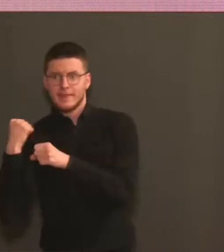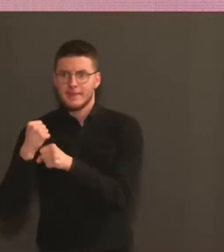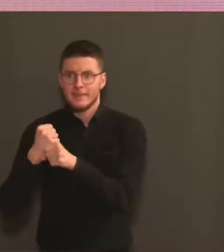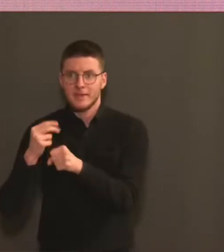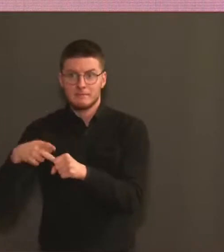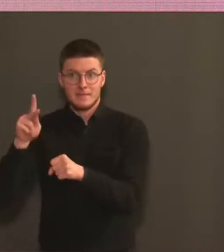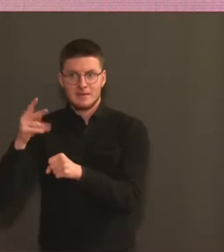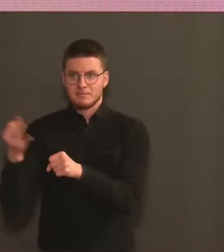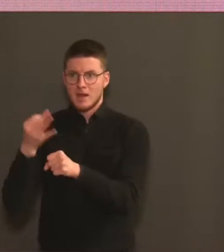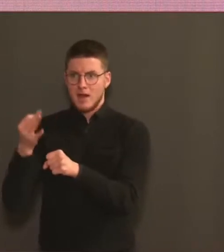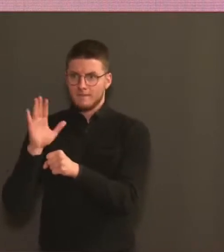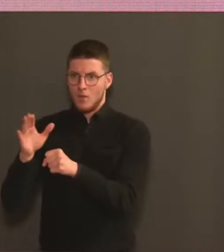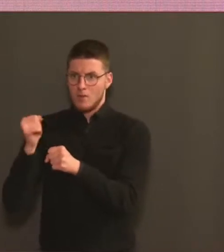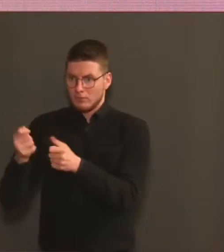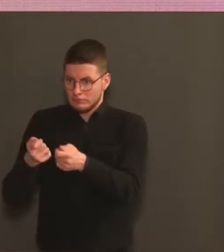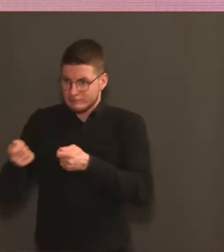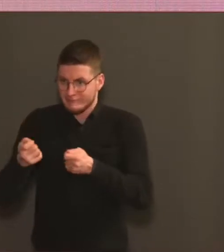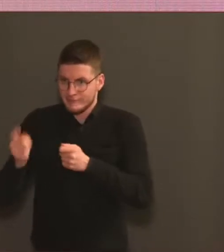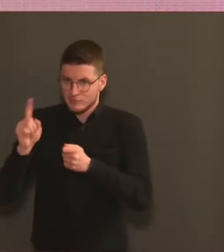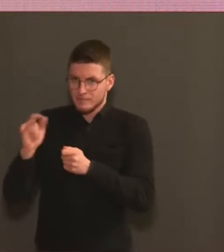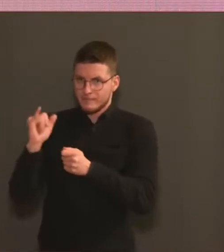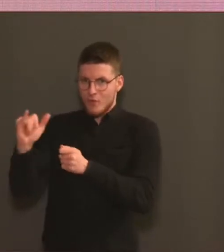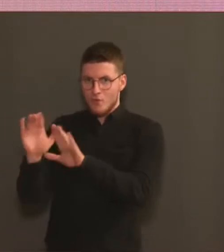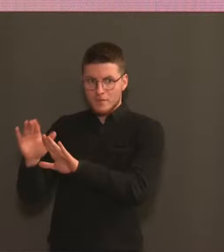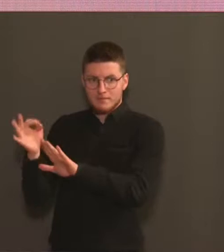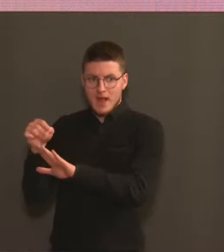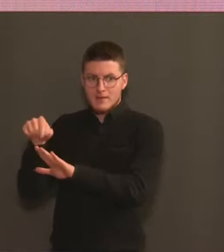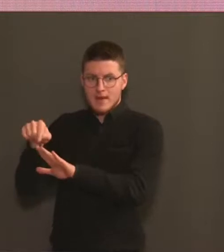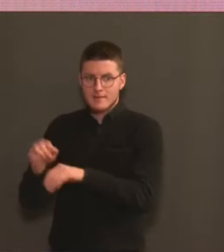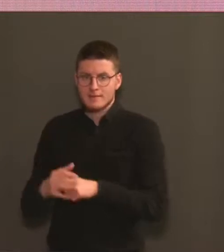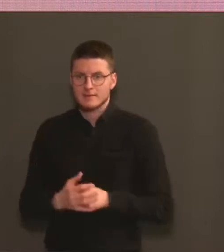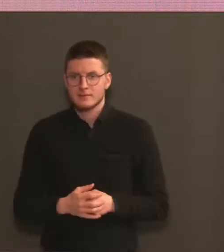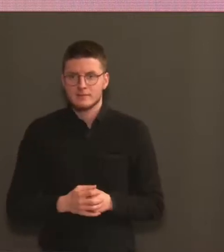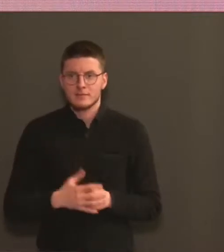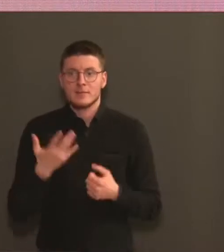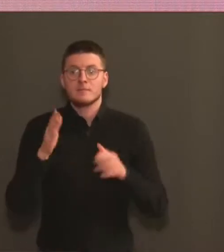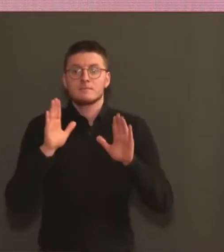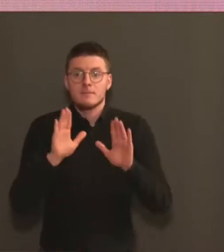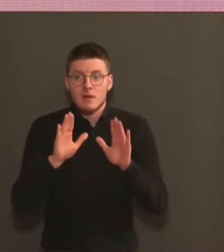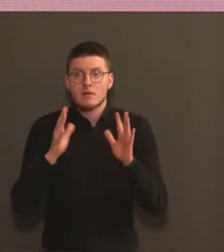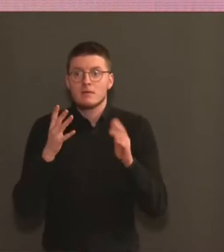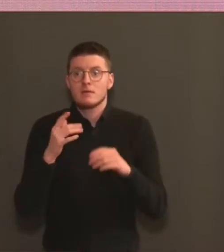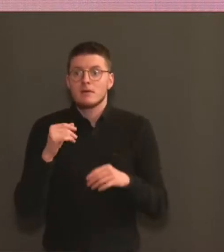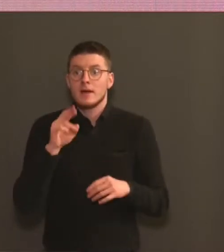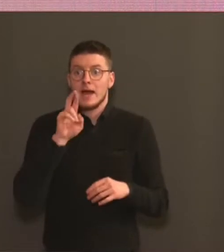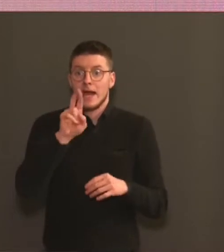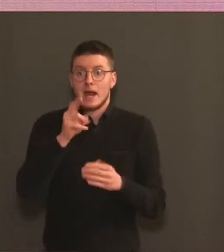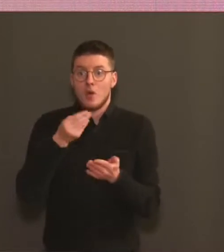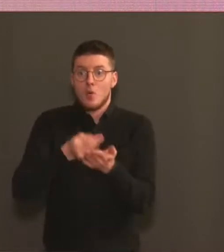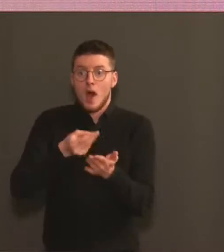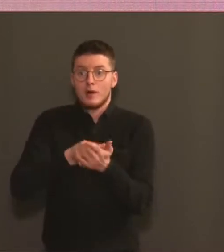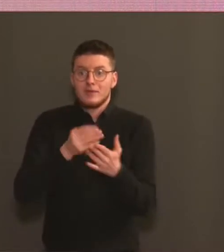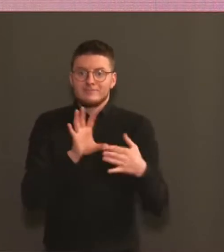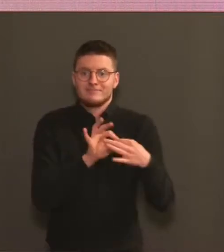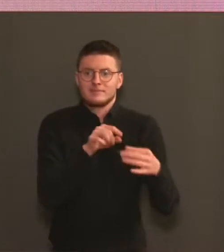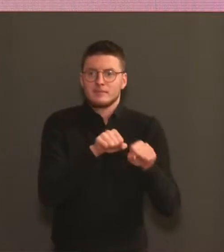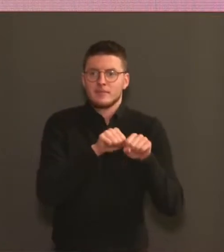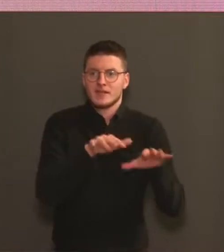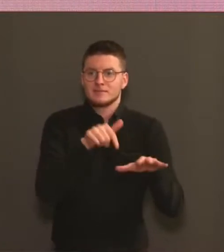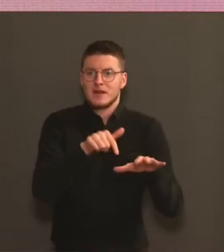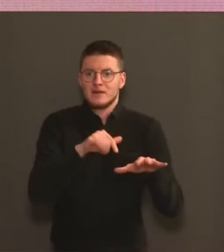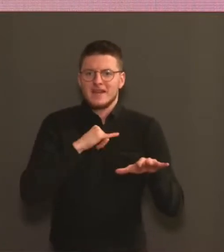voor de beheersstrategie van COVID. Er is wel een nadeel met de R-waarde voor besmettingen, en dat heb ik in de vorige vraag eigenlijk